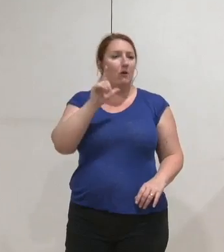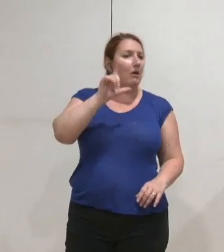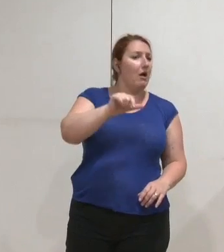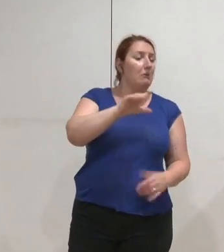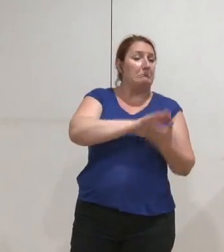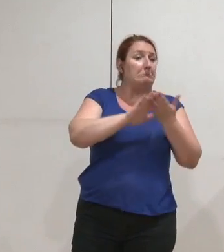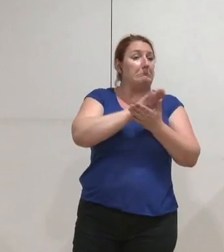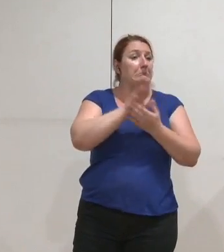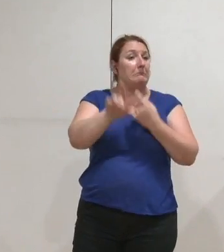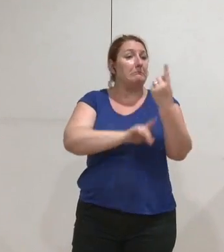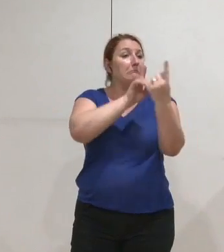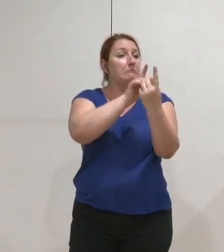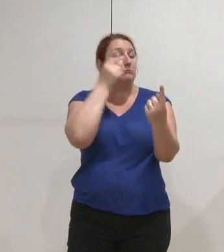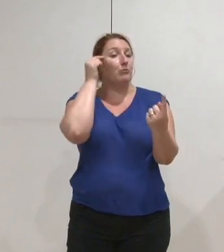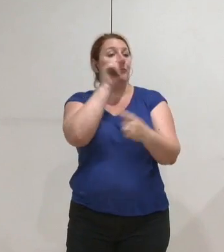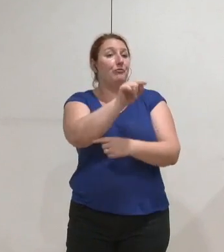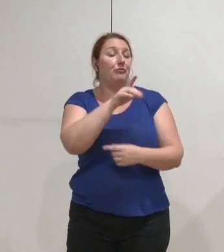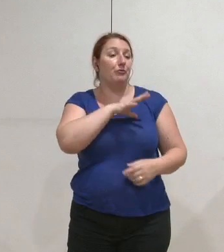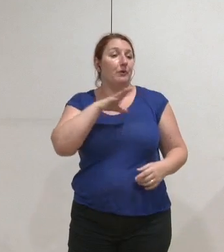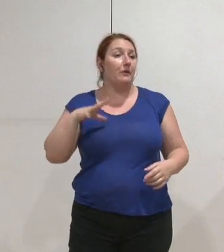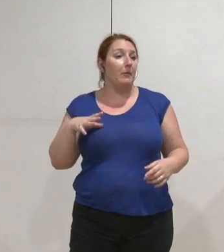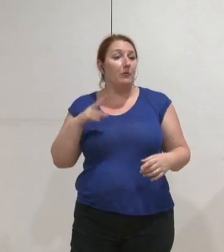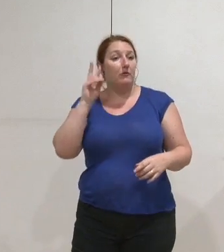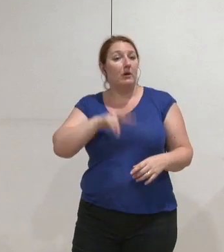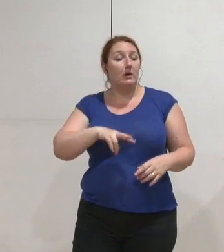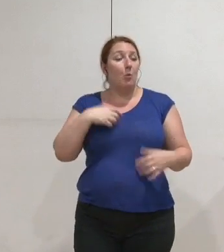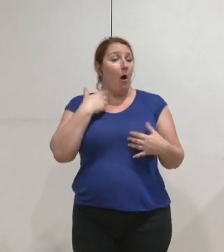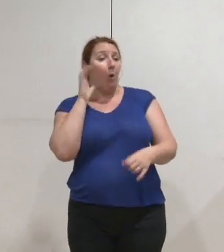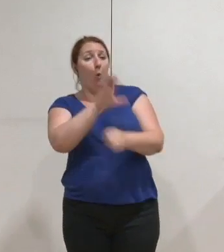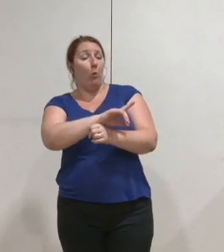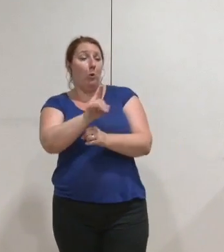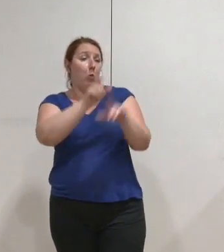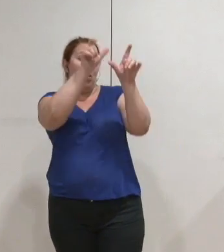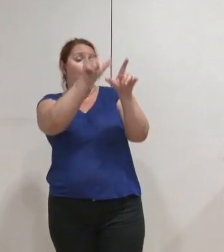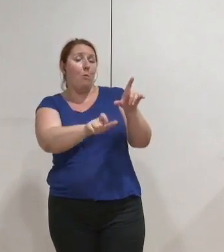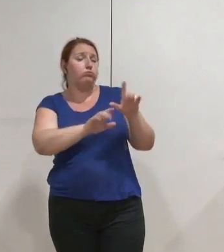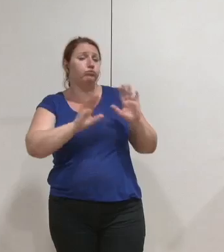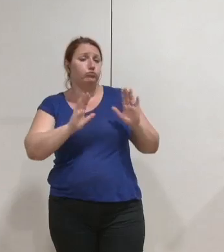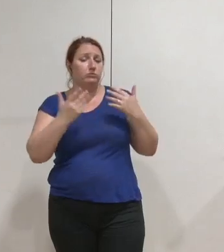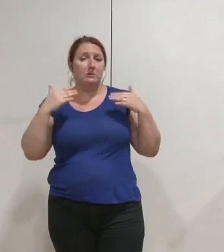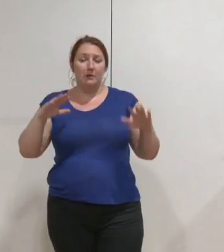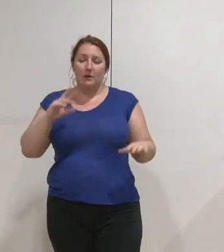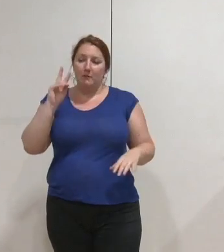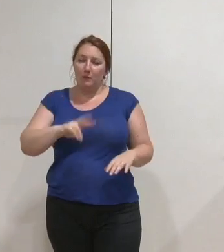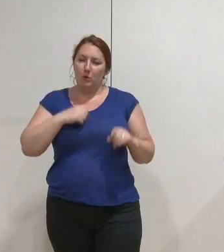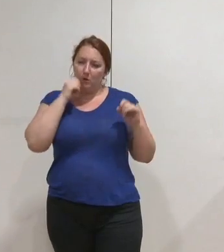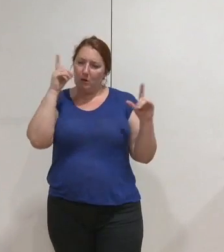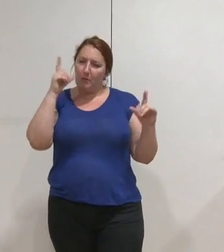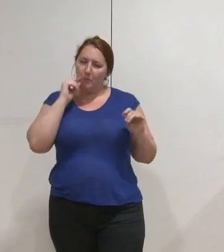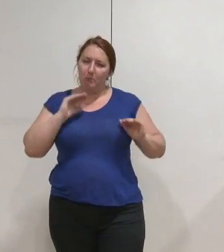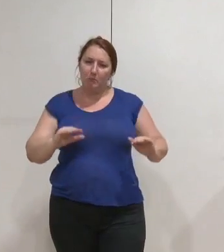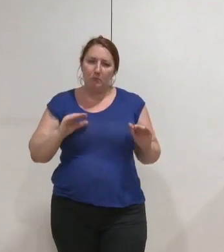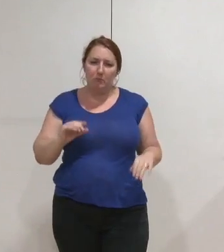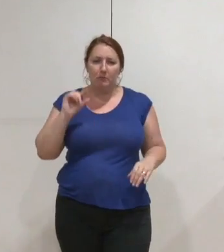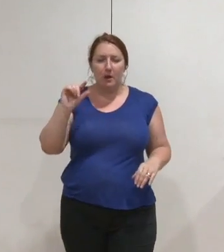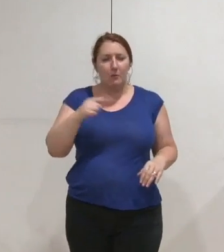madame Julien que je vais quand même adresser ce petit propos n'y voyez aucune animosité à votre égard mais je suis un petit peu quand même surpris que vous